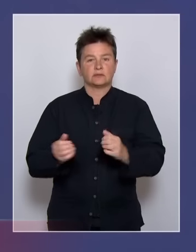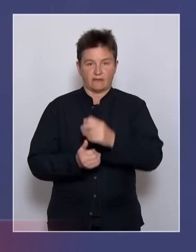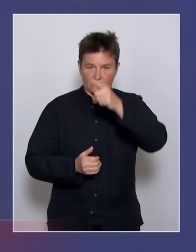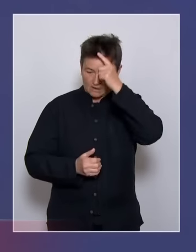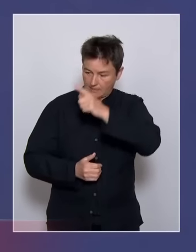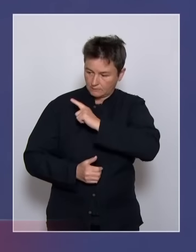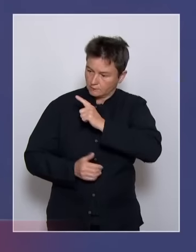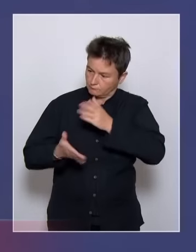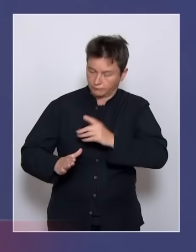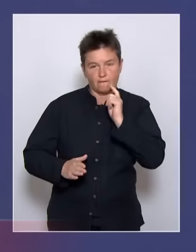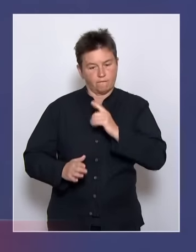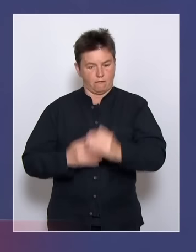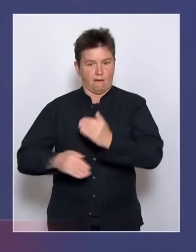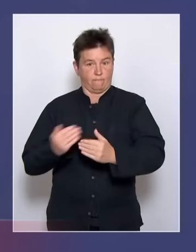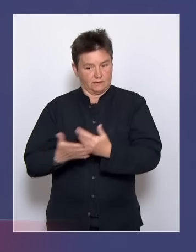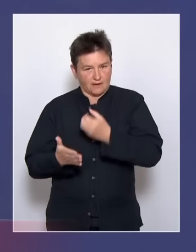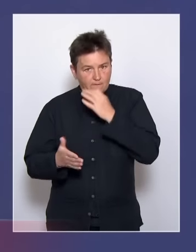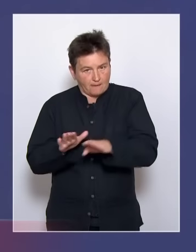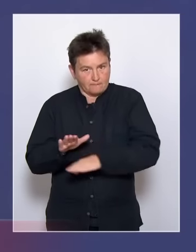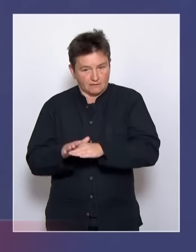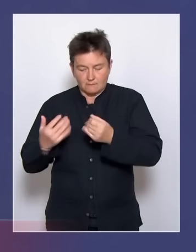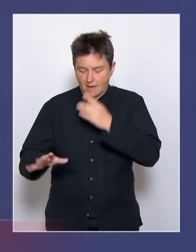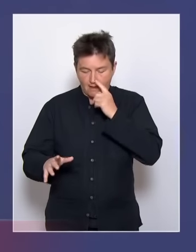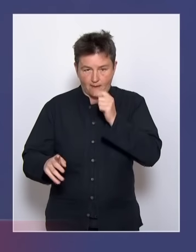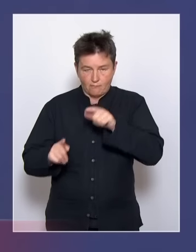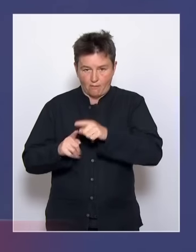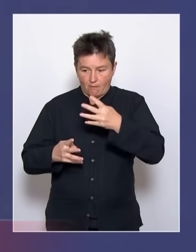'avancer. Simplement, là aussi, on doit se resynchroniser.